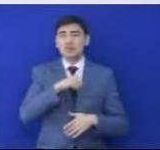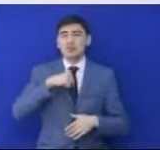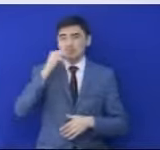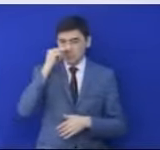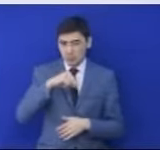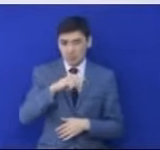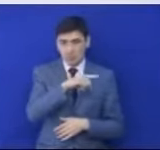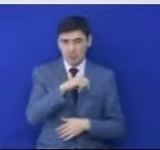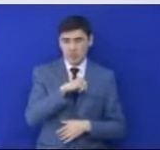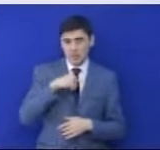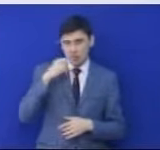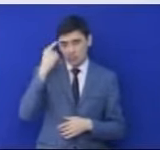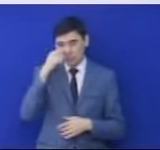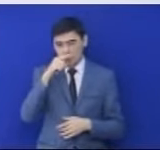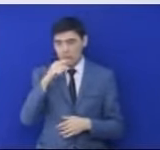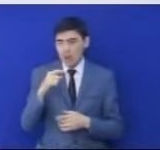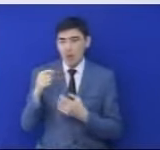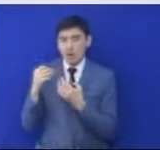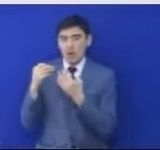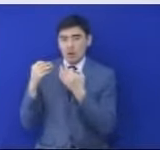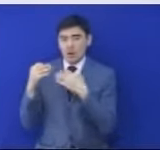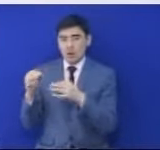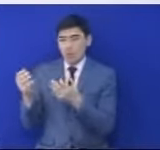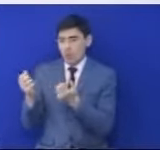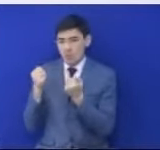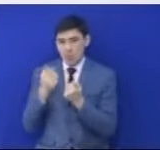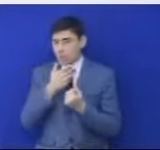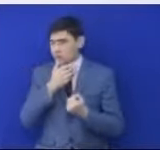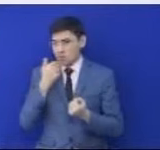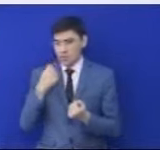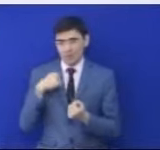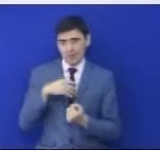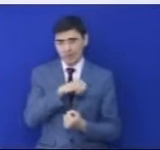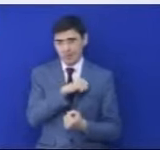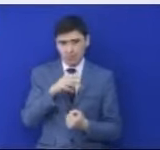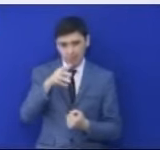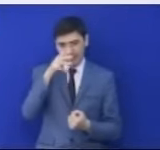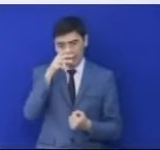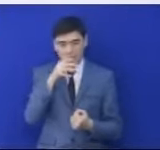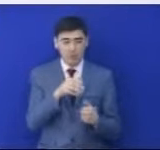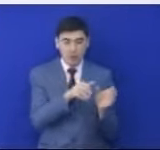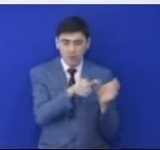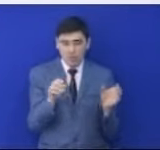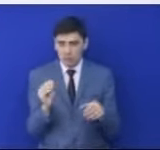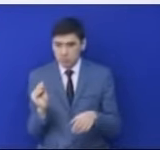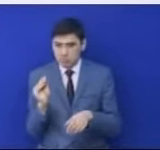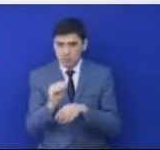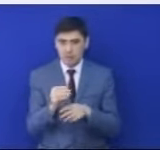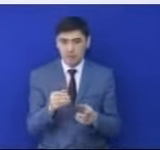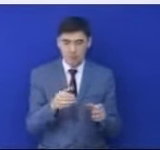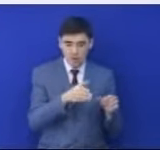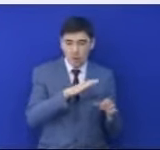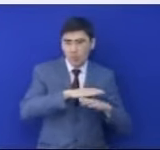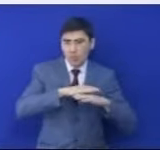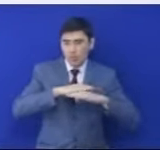белгілі болды. Дені еш рұқсатсыз жылу жүйелерін өз бетінше өзгертіп алған. Бірі жылы едендері жасаса, енді бірі балкондар мен